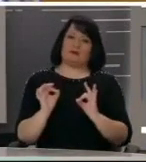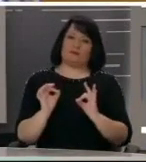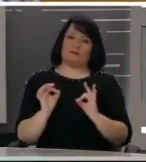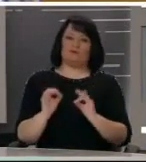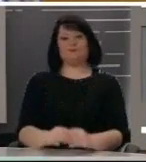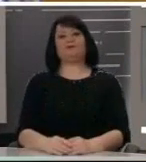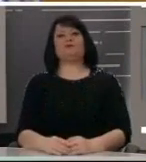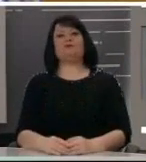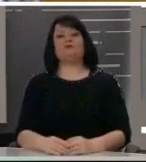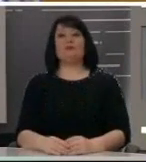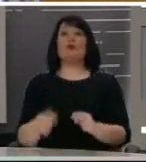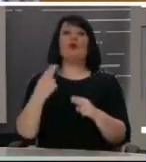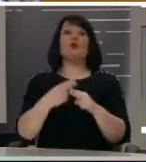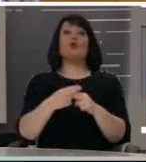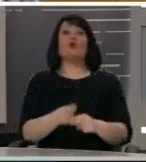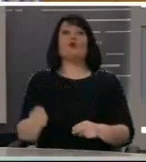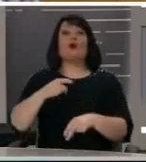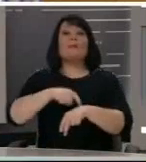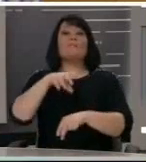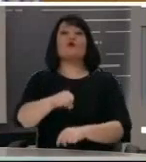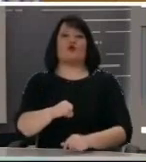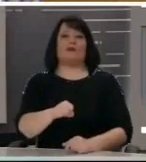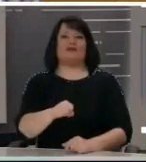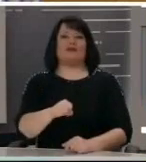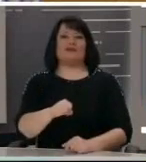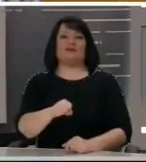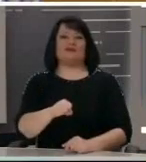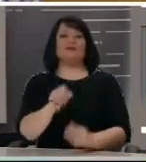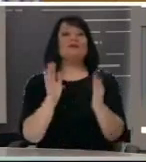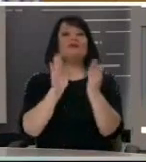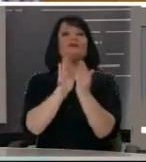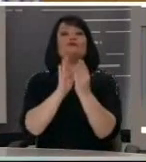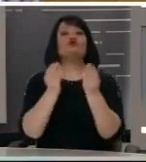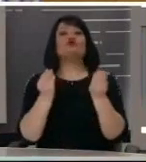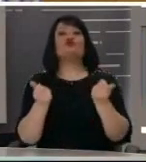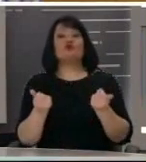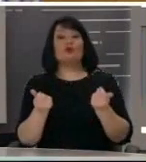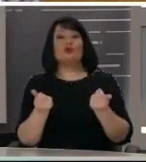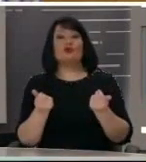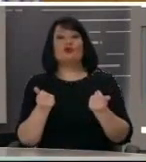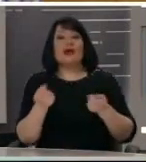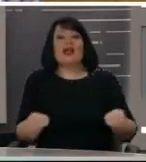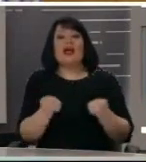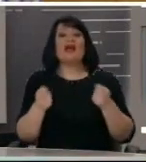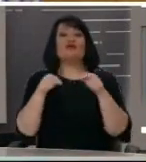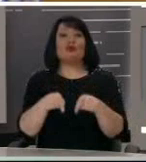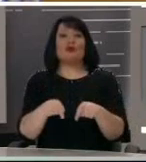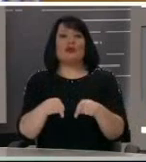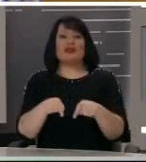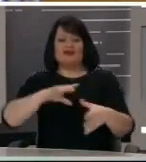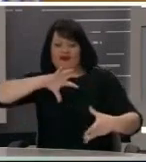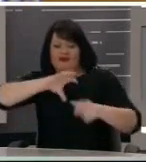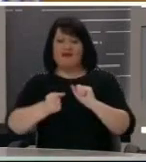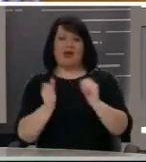Το πιο σημαντικό όμως αφορά την πρόληψη και την αντιμετώπιση του φαινομένου της ασκούμενης βίας κατά των